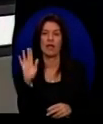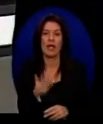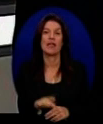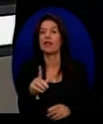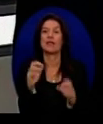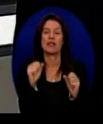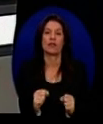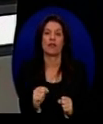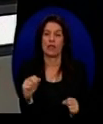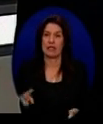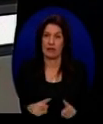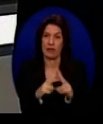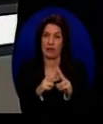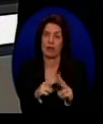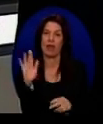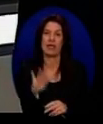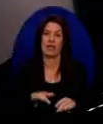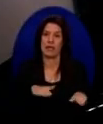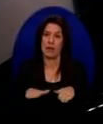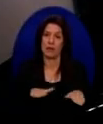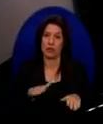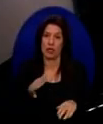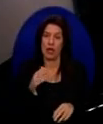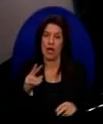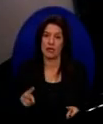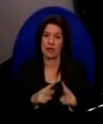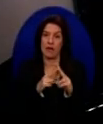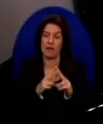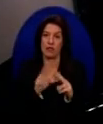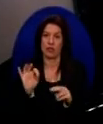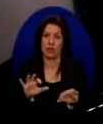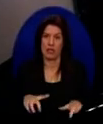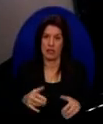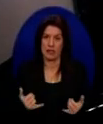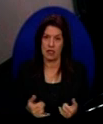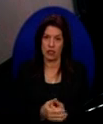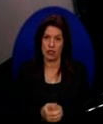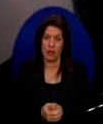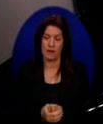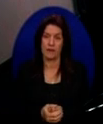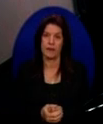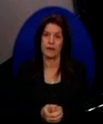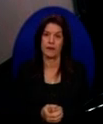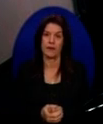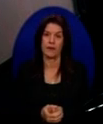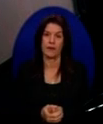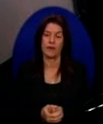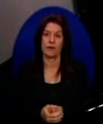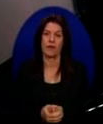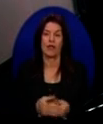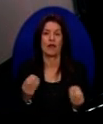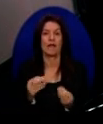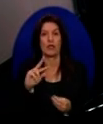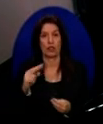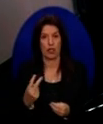הצרפתי, נגד הממשלה הצרפתית של פרנסואה הולנד ומנואל ולס. שנית,